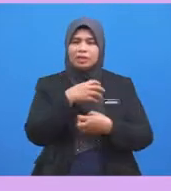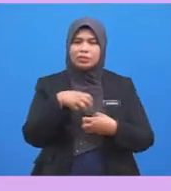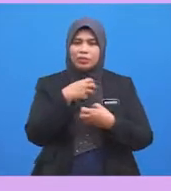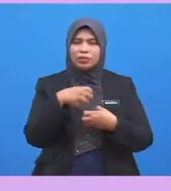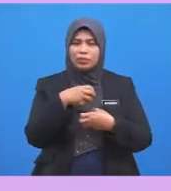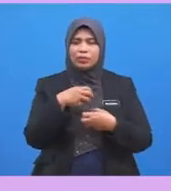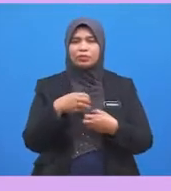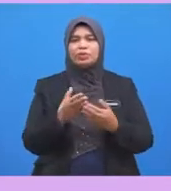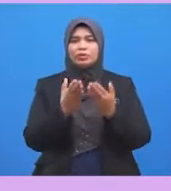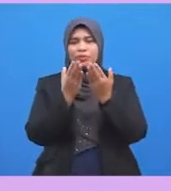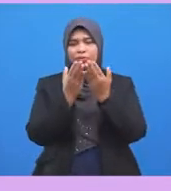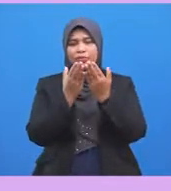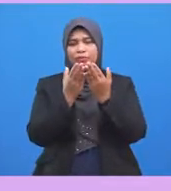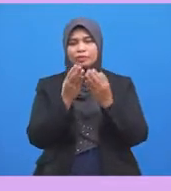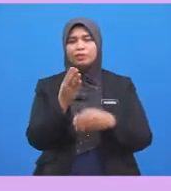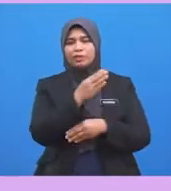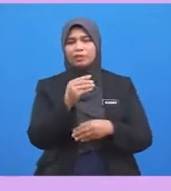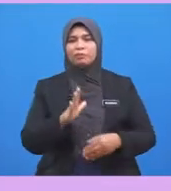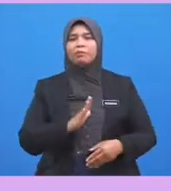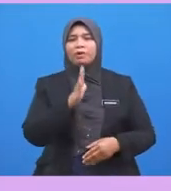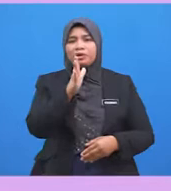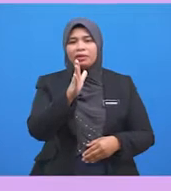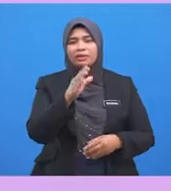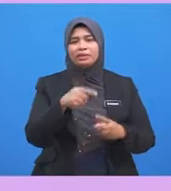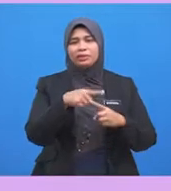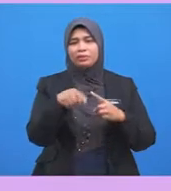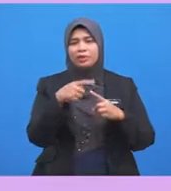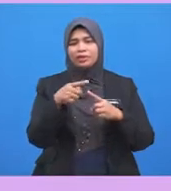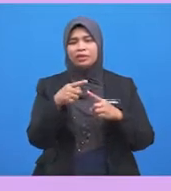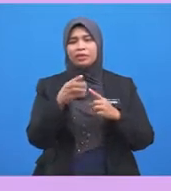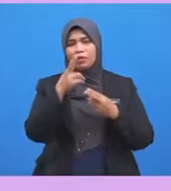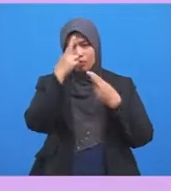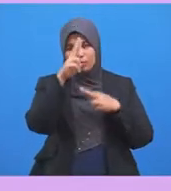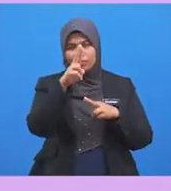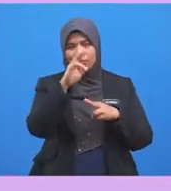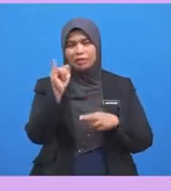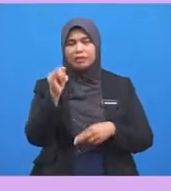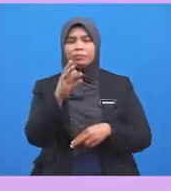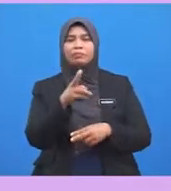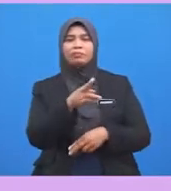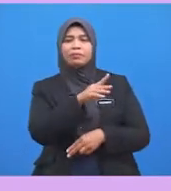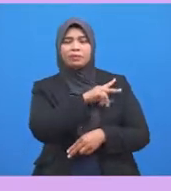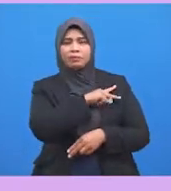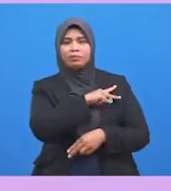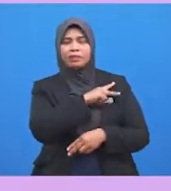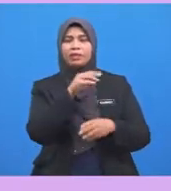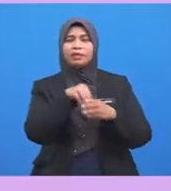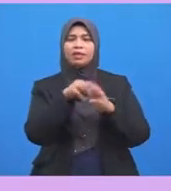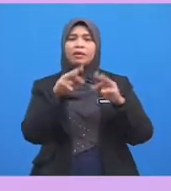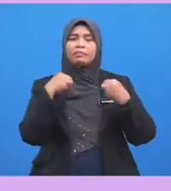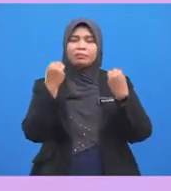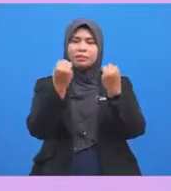seronok, syukur dan bangga apabila menghormati pemimpin dalam